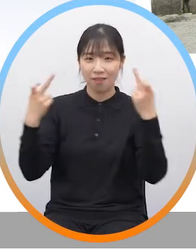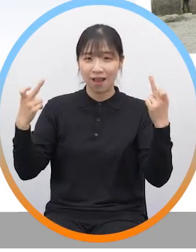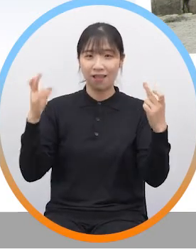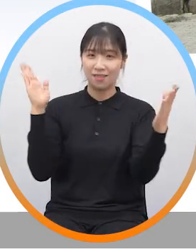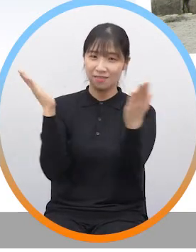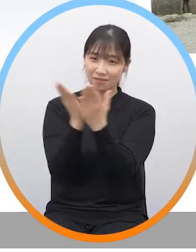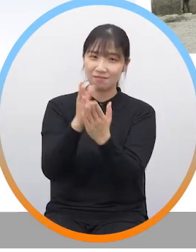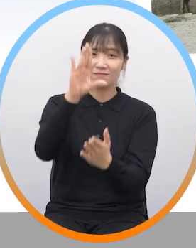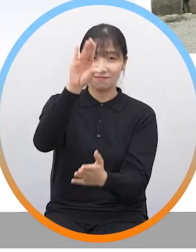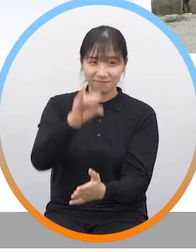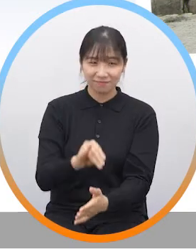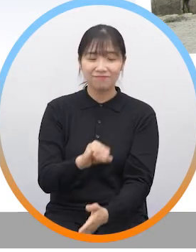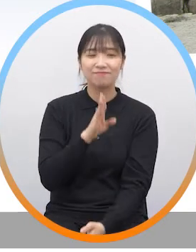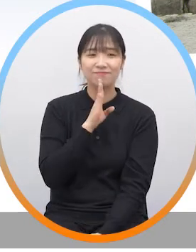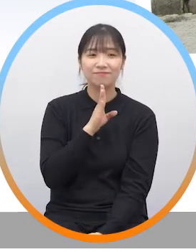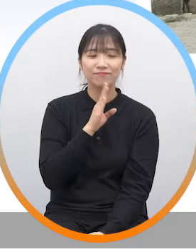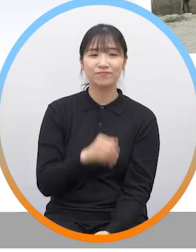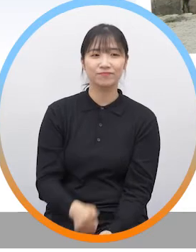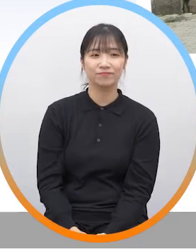참 좋죠.